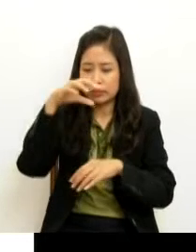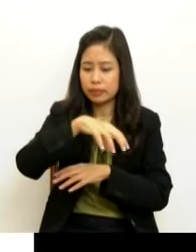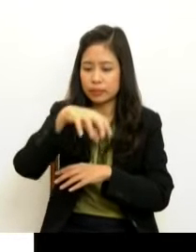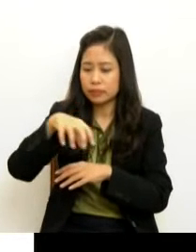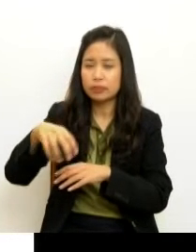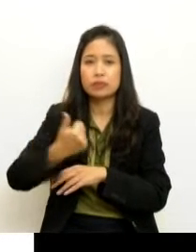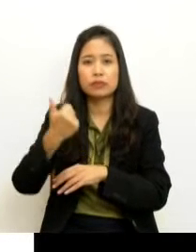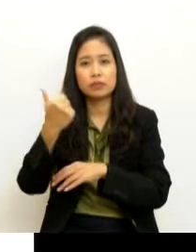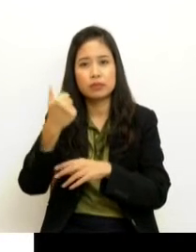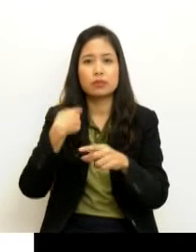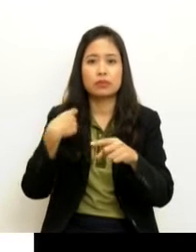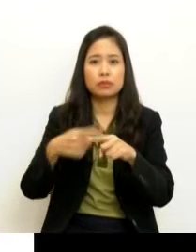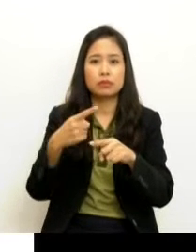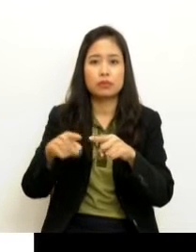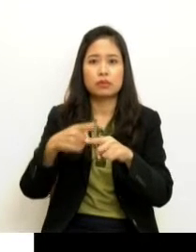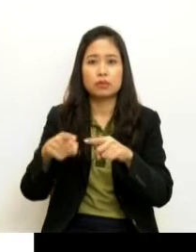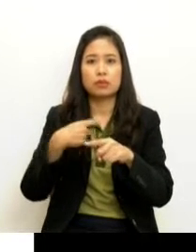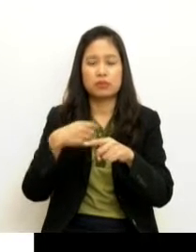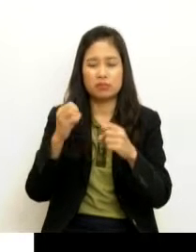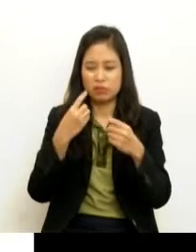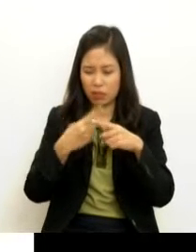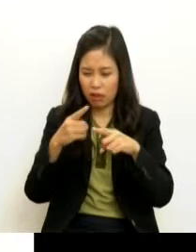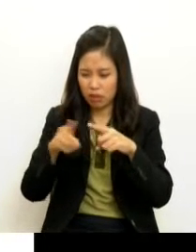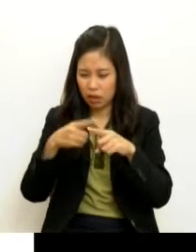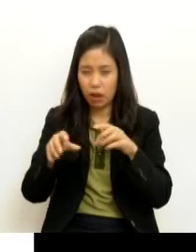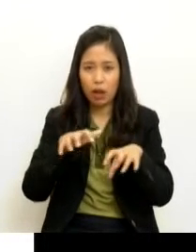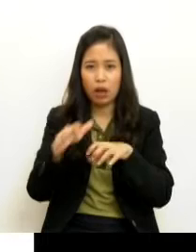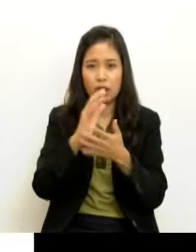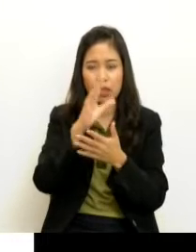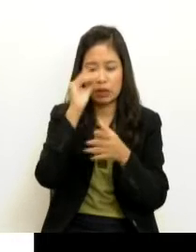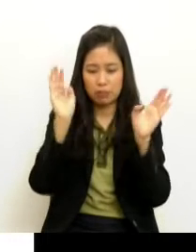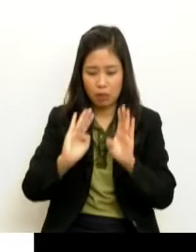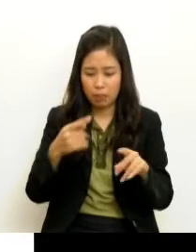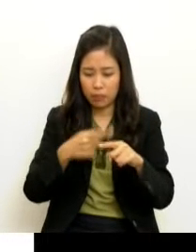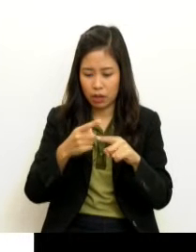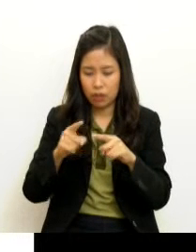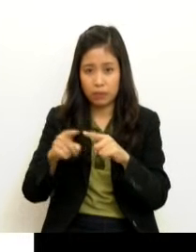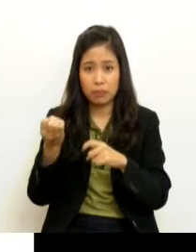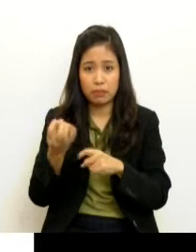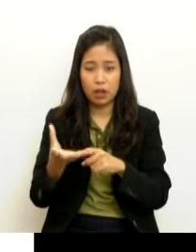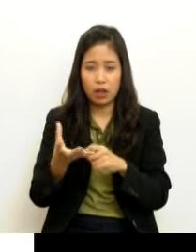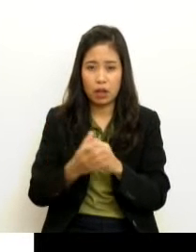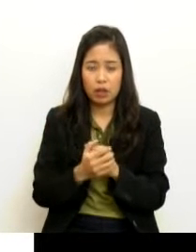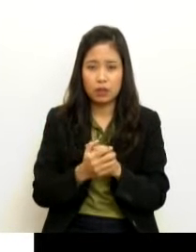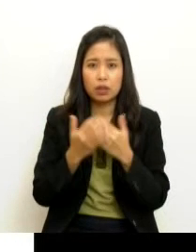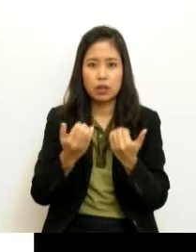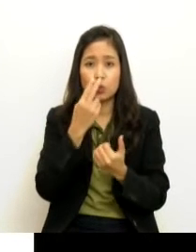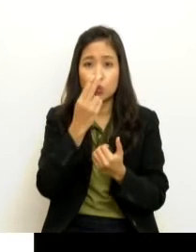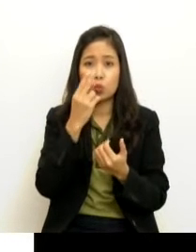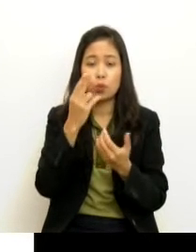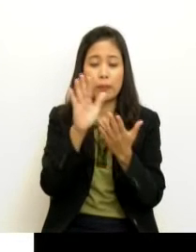นี้แล้วเนี่ยความหลากหลายทางการศึกษาอยู่ในภูเก็ตมีจำนวนค่อนข้างเยอะทีนี้พอไปดูในแผนที่